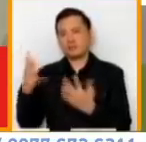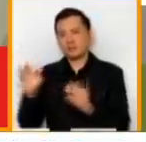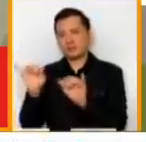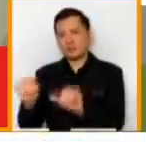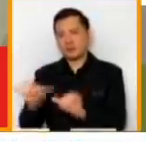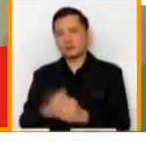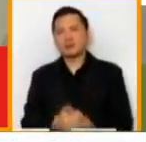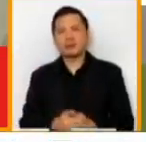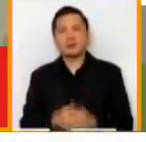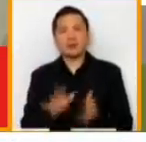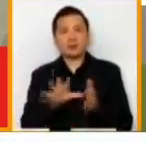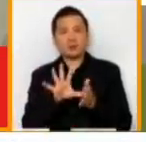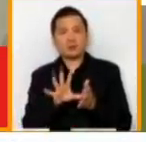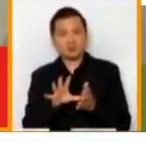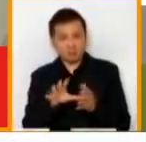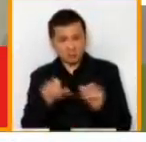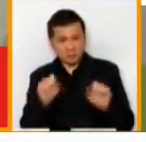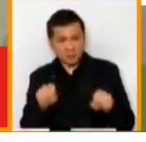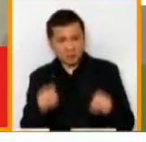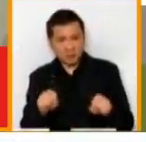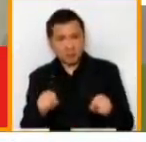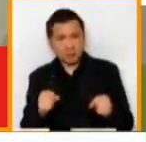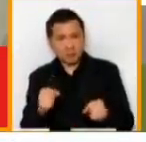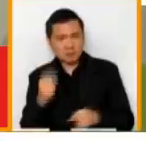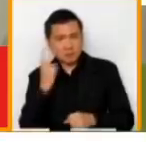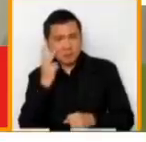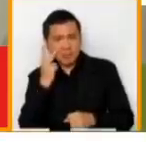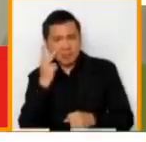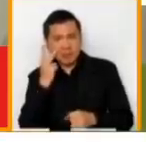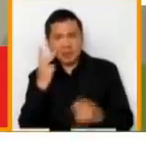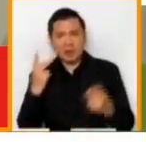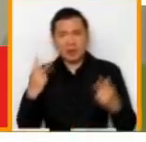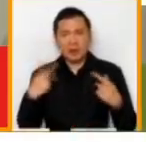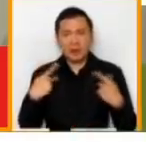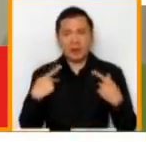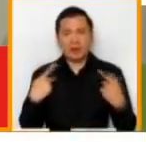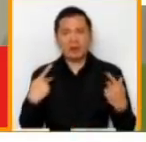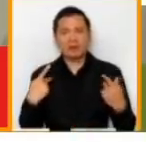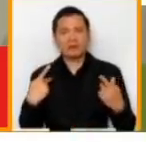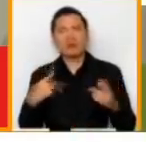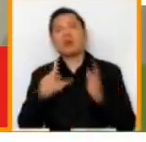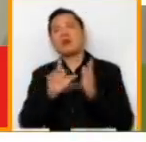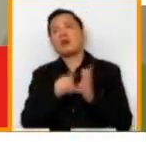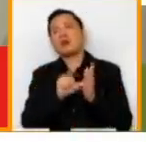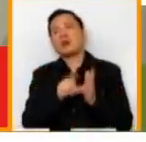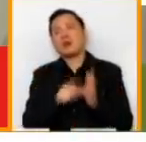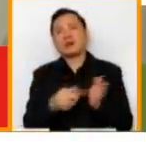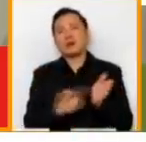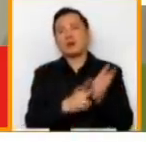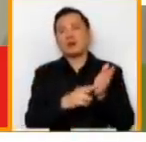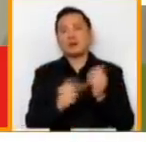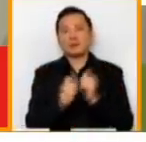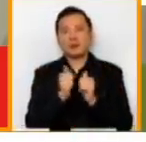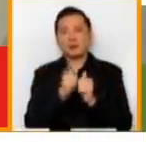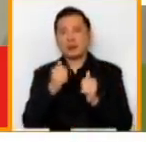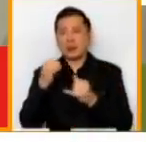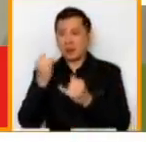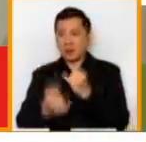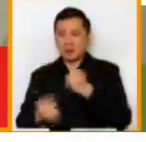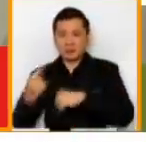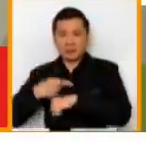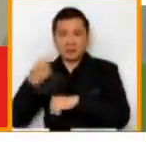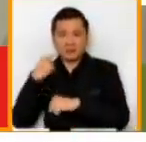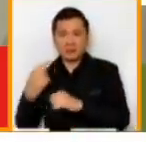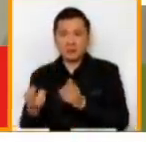ang COMELEC na baka magkaroon na naman ng manyana habit ang mga magpaparehistro at hahabol sa mga huling araw ng